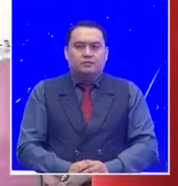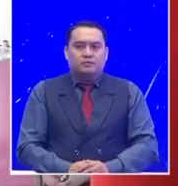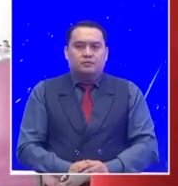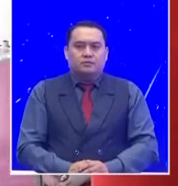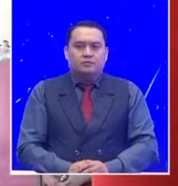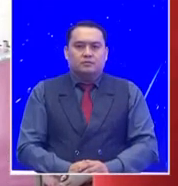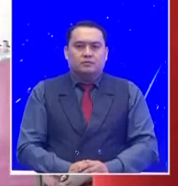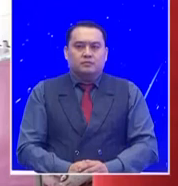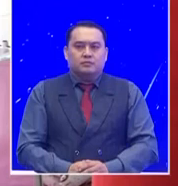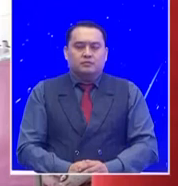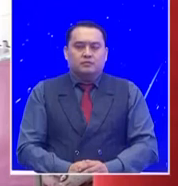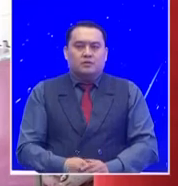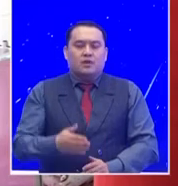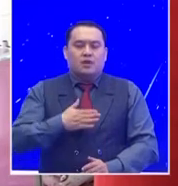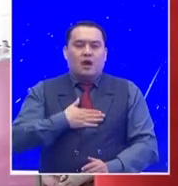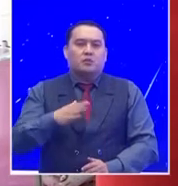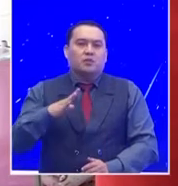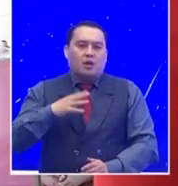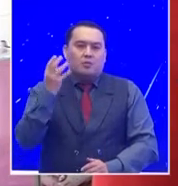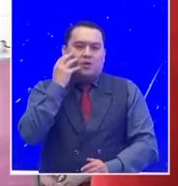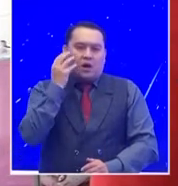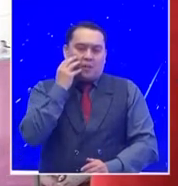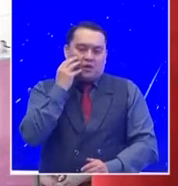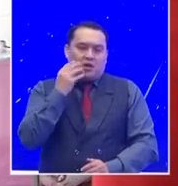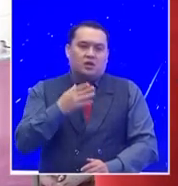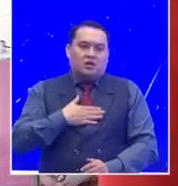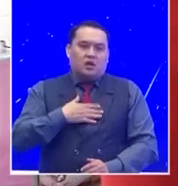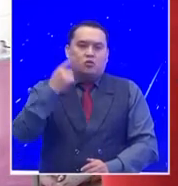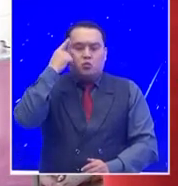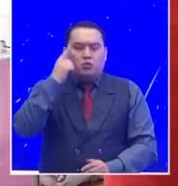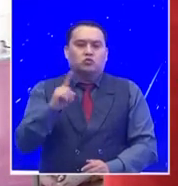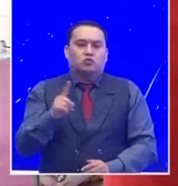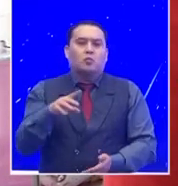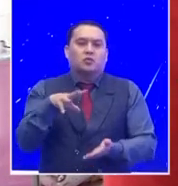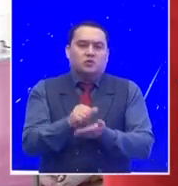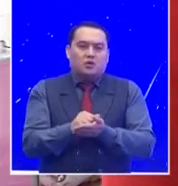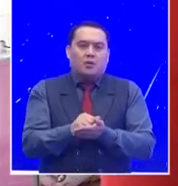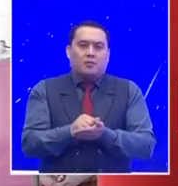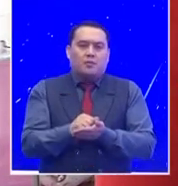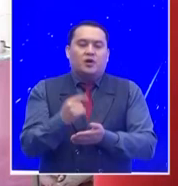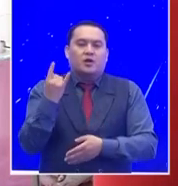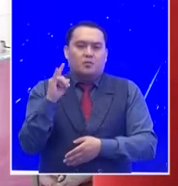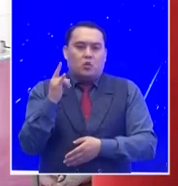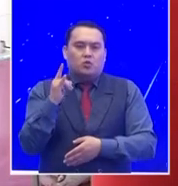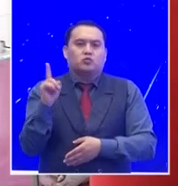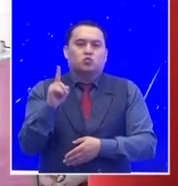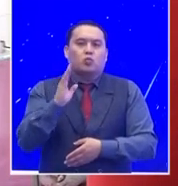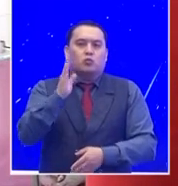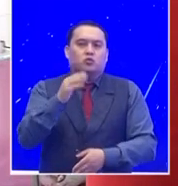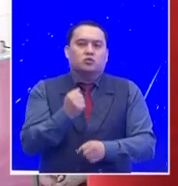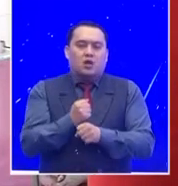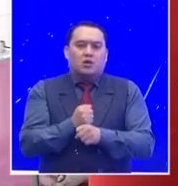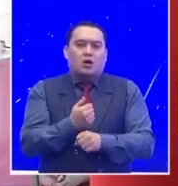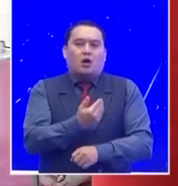Идея пришла, когда я ходила беременная, и с младшим ребенком, получается, тоже искала